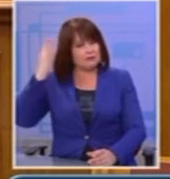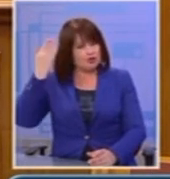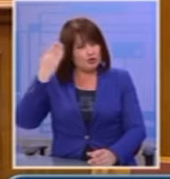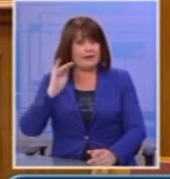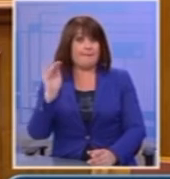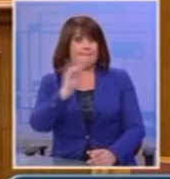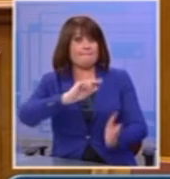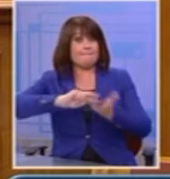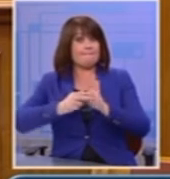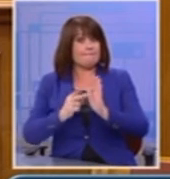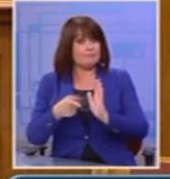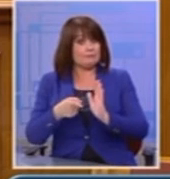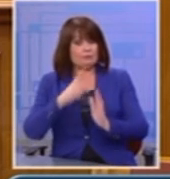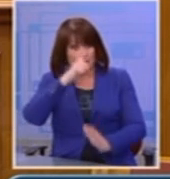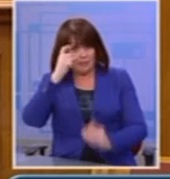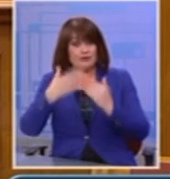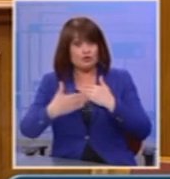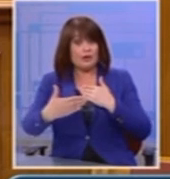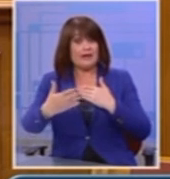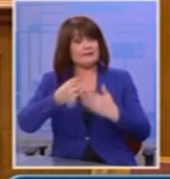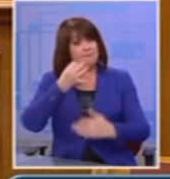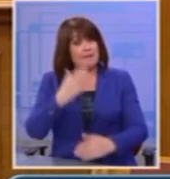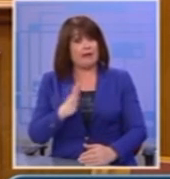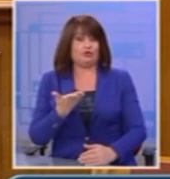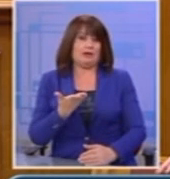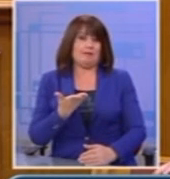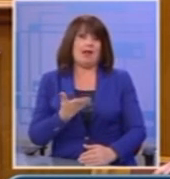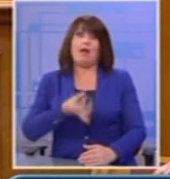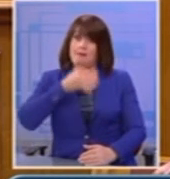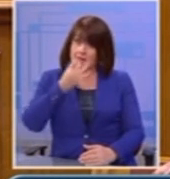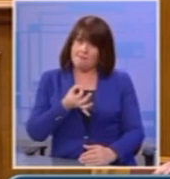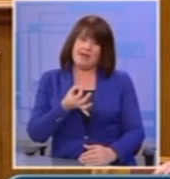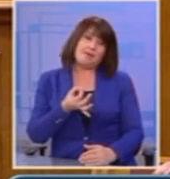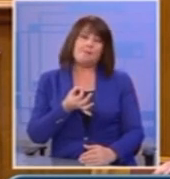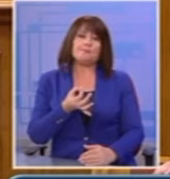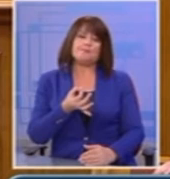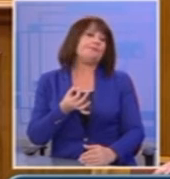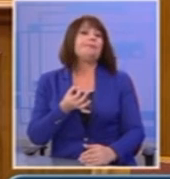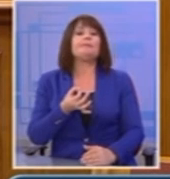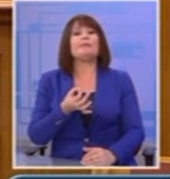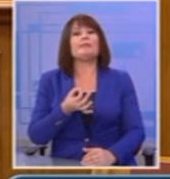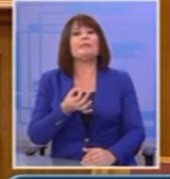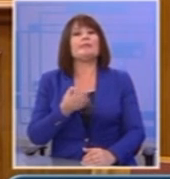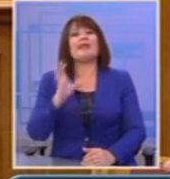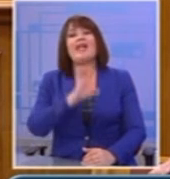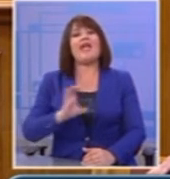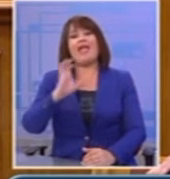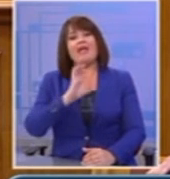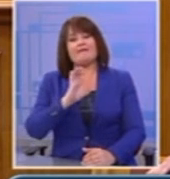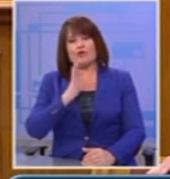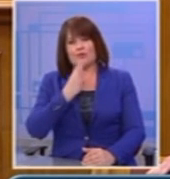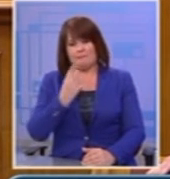βουλευτές, τον ελληνικό λαό για τις δυσκολίες, αλλά τόνισε στην ευρωπαϊκή